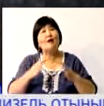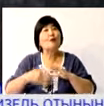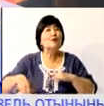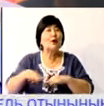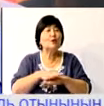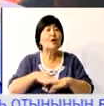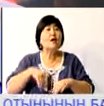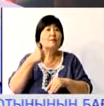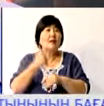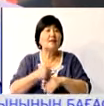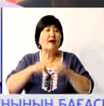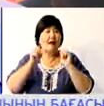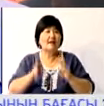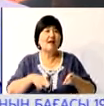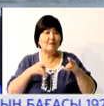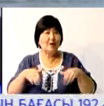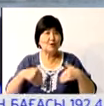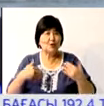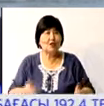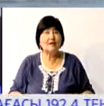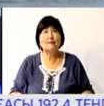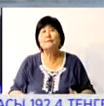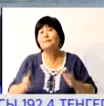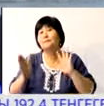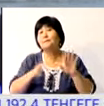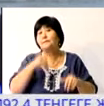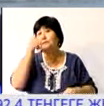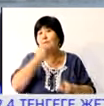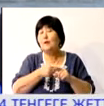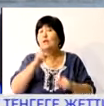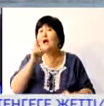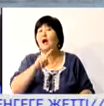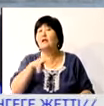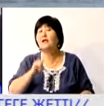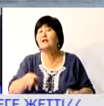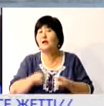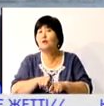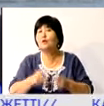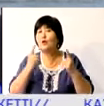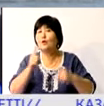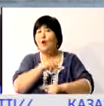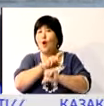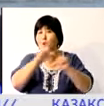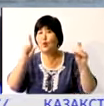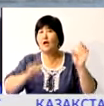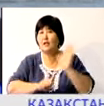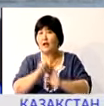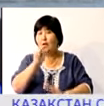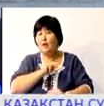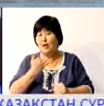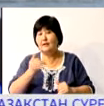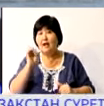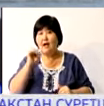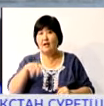жұртшылығын аймақ басшысы арнайы барып құттықтады. Өткен жылы енді Қазалыда осындай үлкен аудандық аурухана іске қосылды. Қазір Аралда қосылып